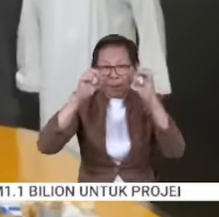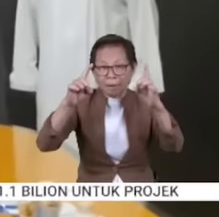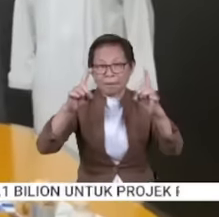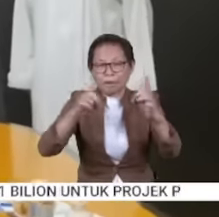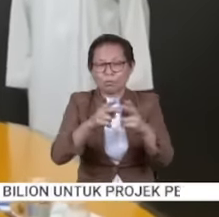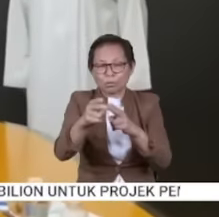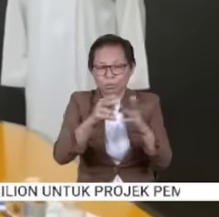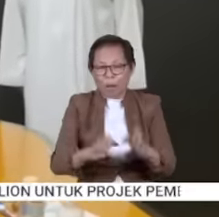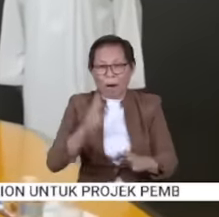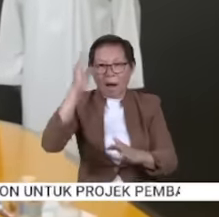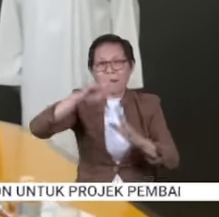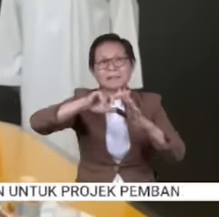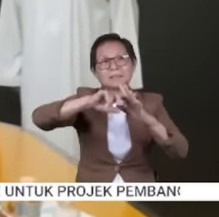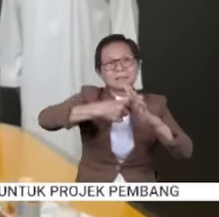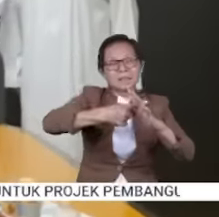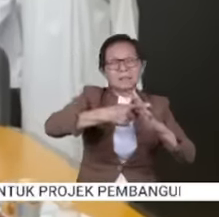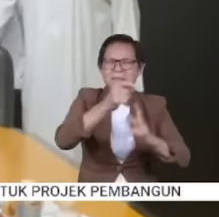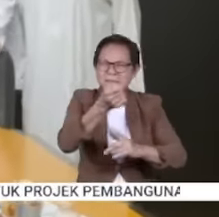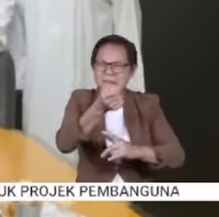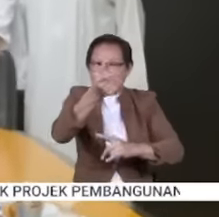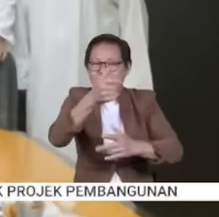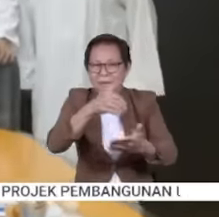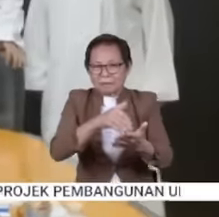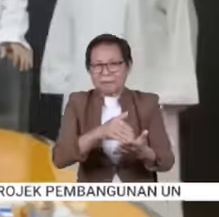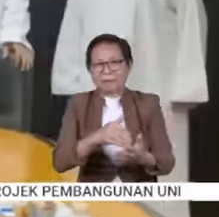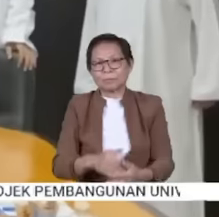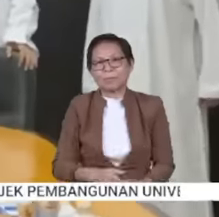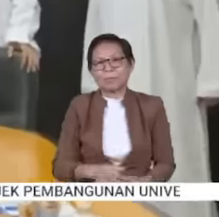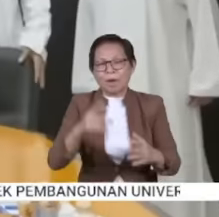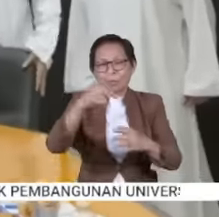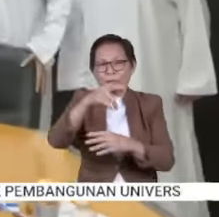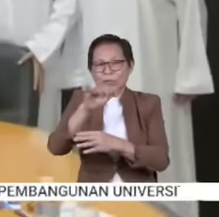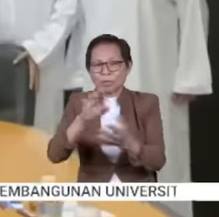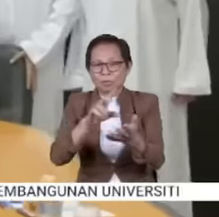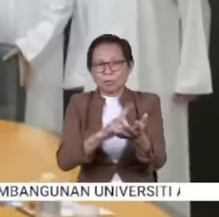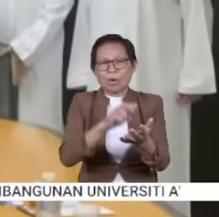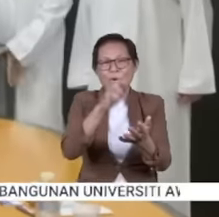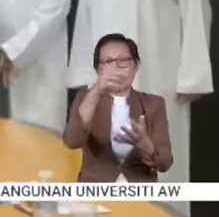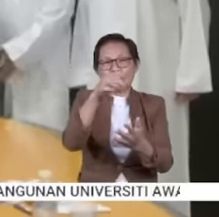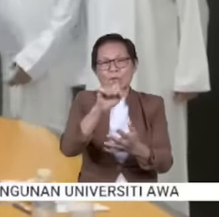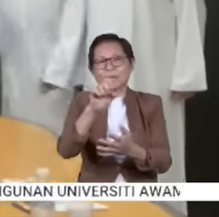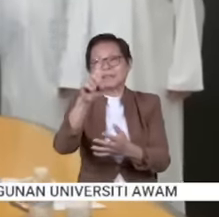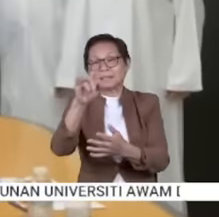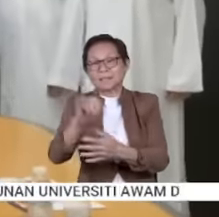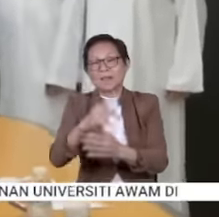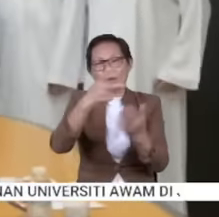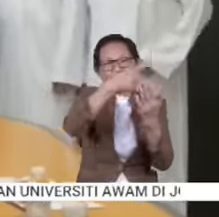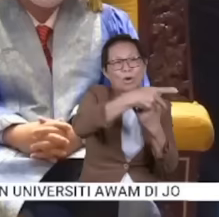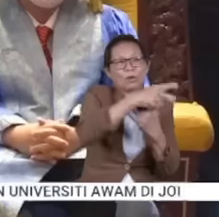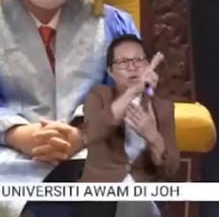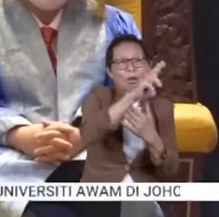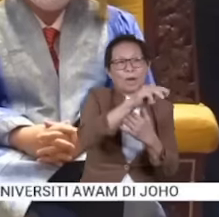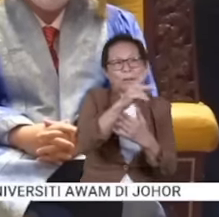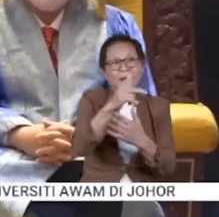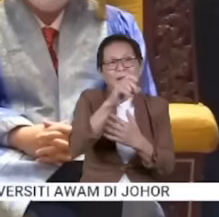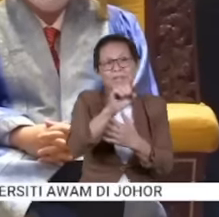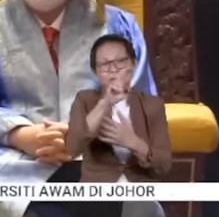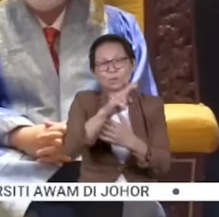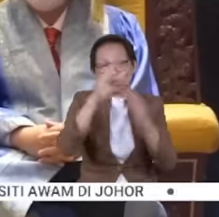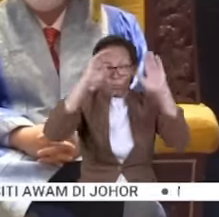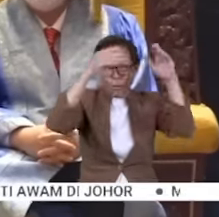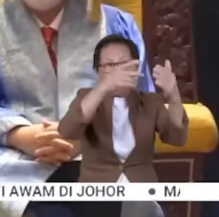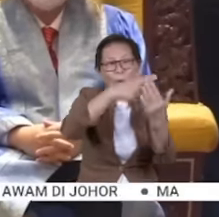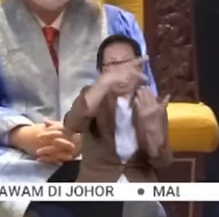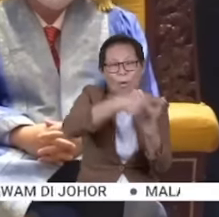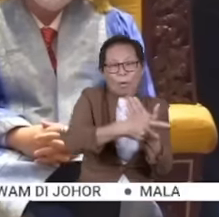yang akan dilaksanakan tidak lama lagi menurut Profesor atau dokter asli Project UMK fokus kepada program